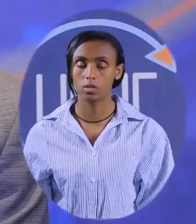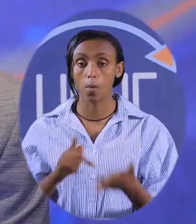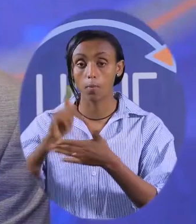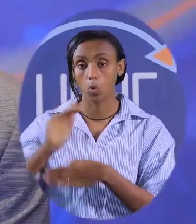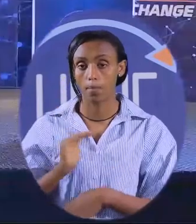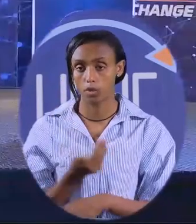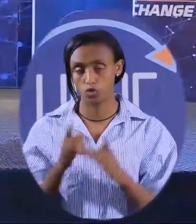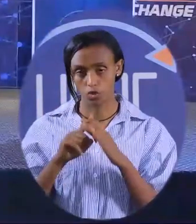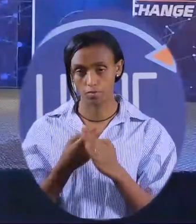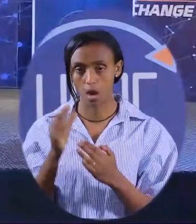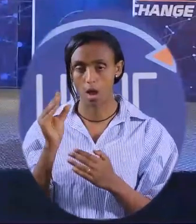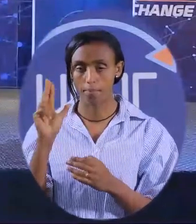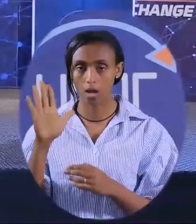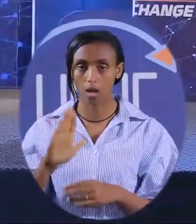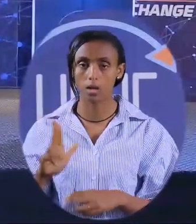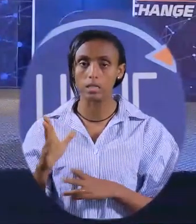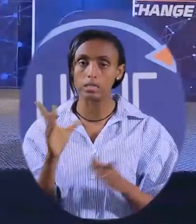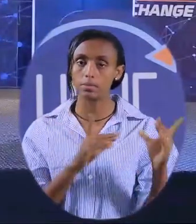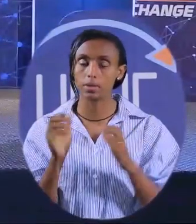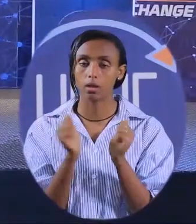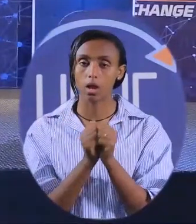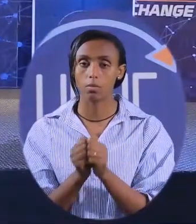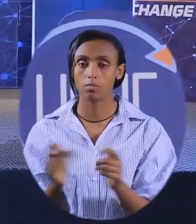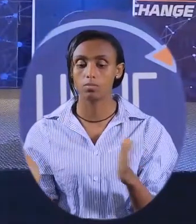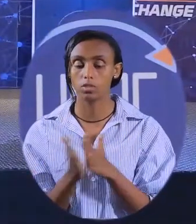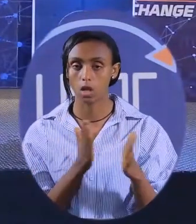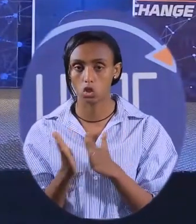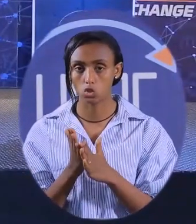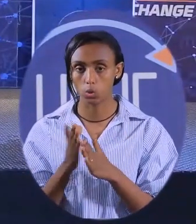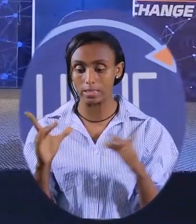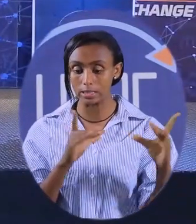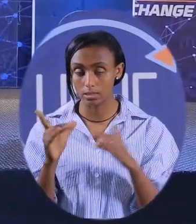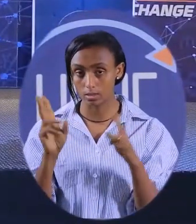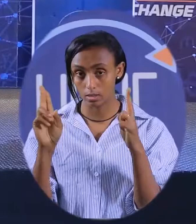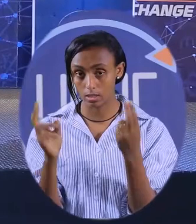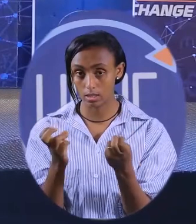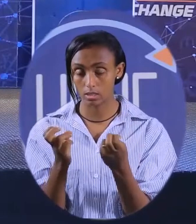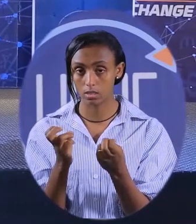ፕሮግራማችን ይጀምራል። ሀበጋር ድቤስ ጋር በመተባበር የሚዘጋጀው የክርክር ርዕስ